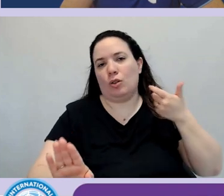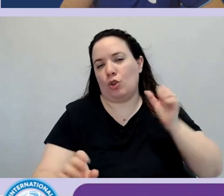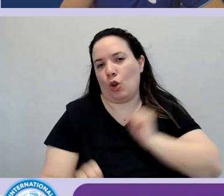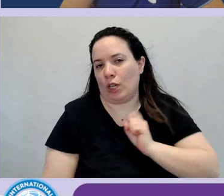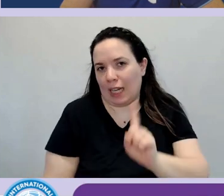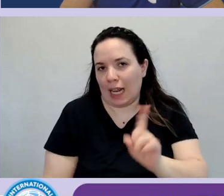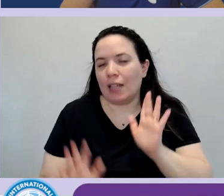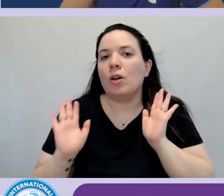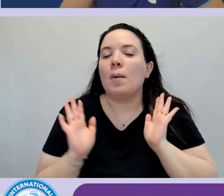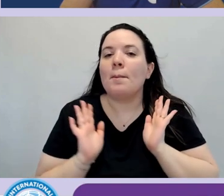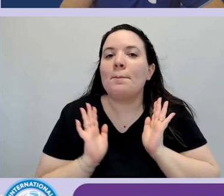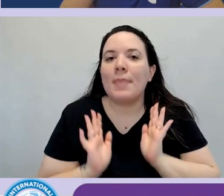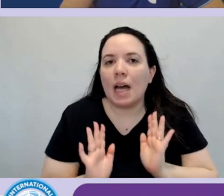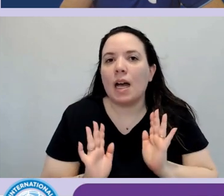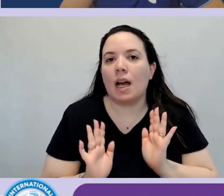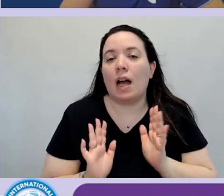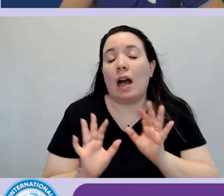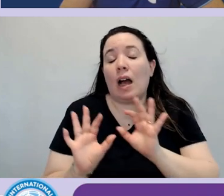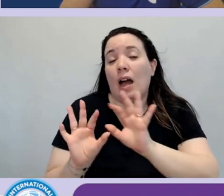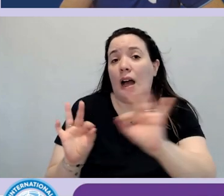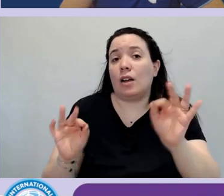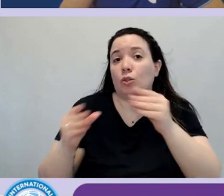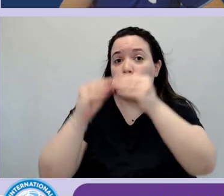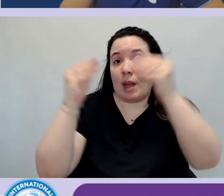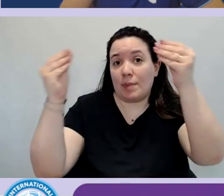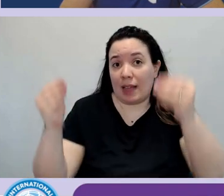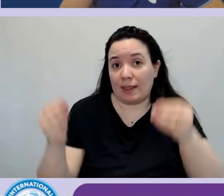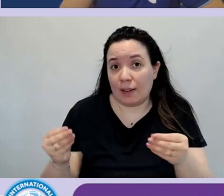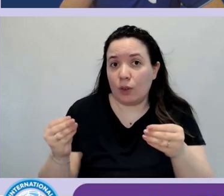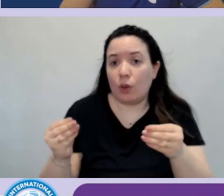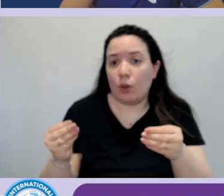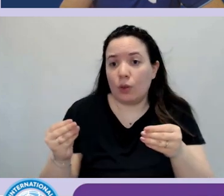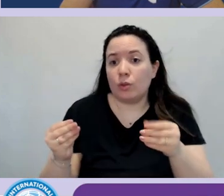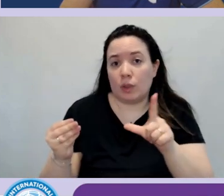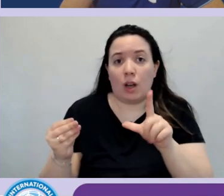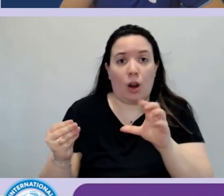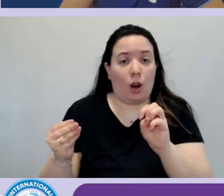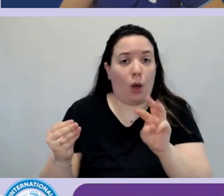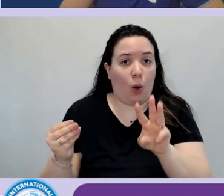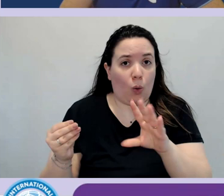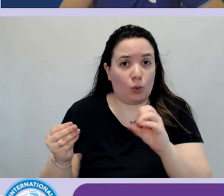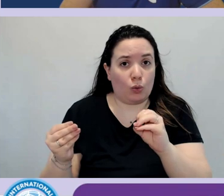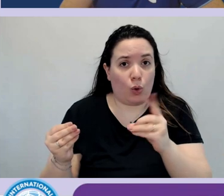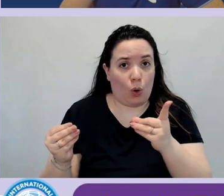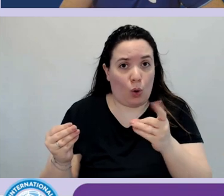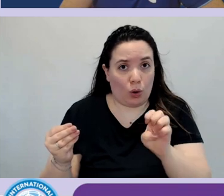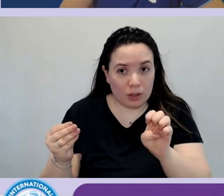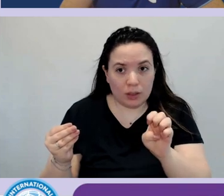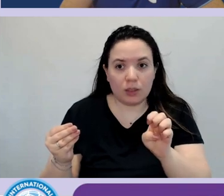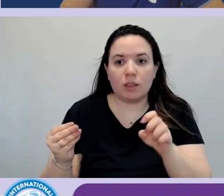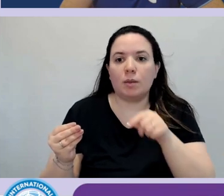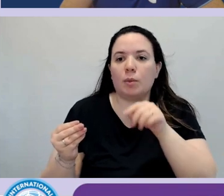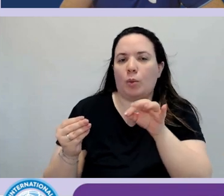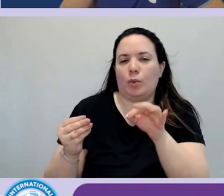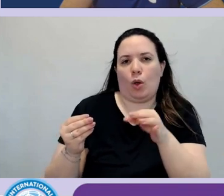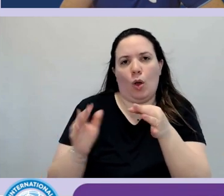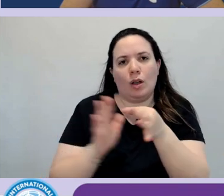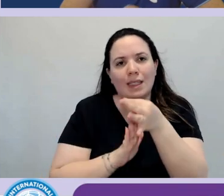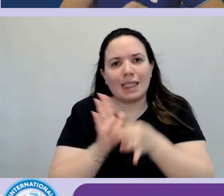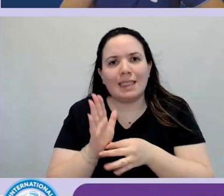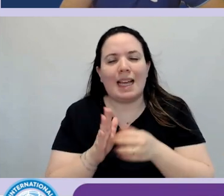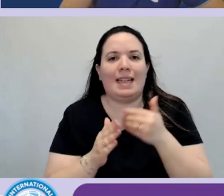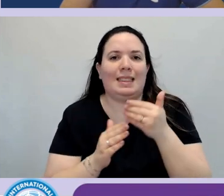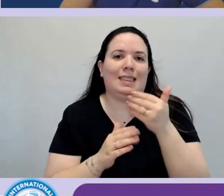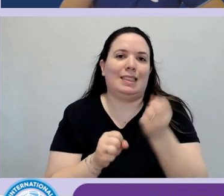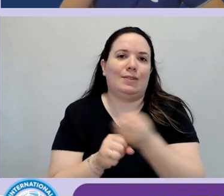perimetro però per esempio alcune piattaforme basate Low code basate su criteri di